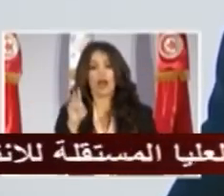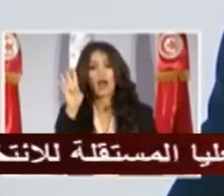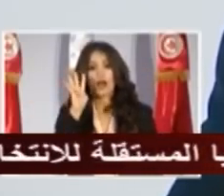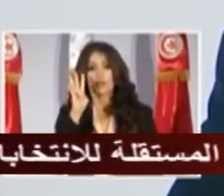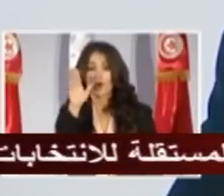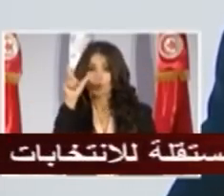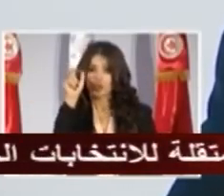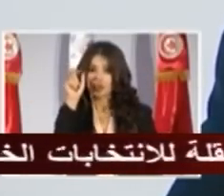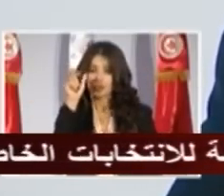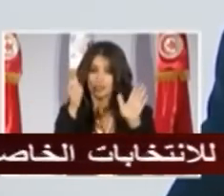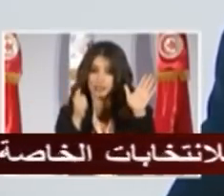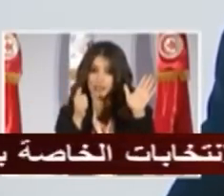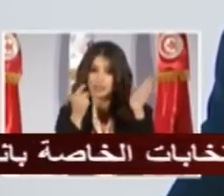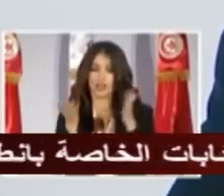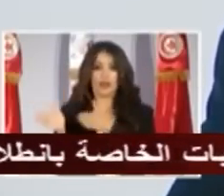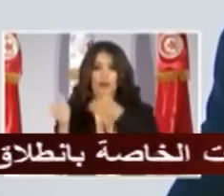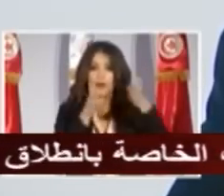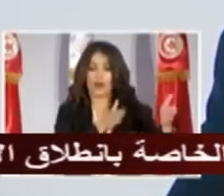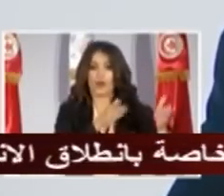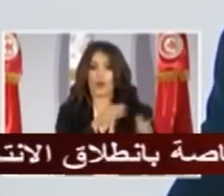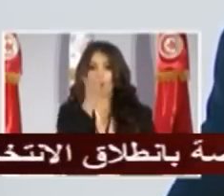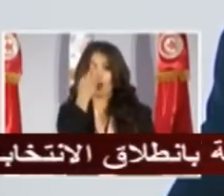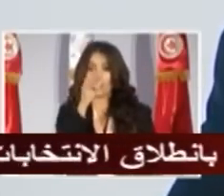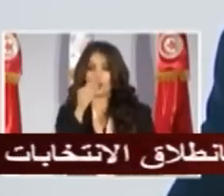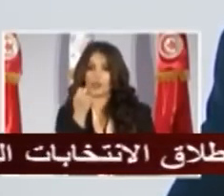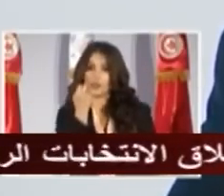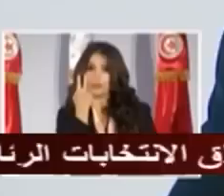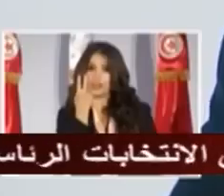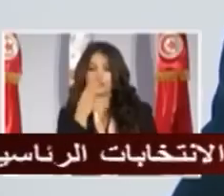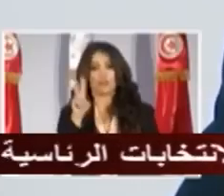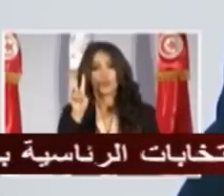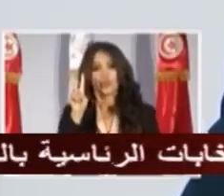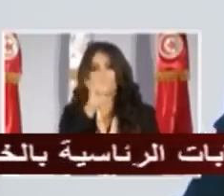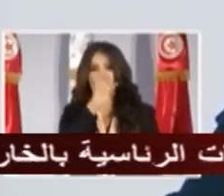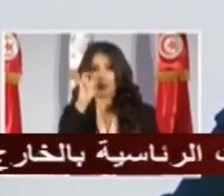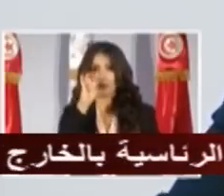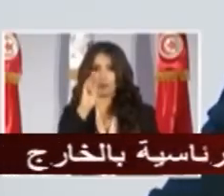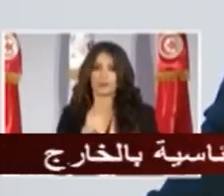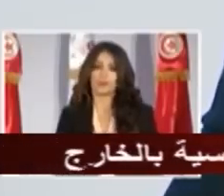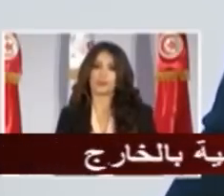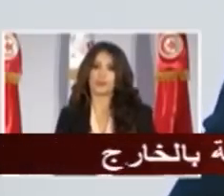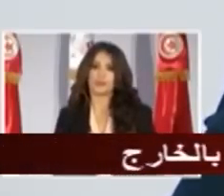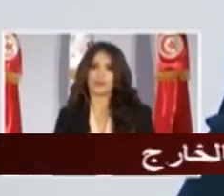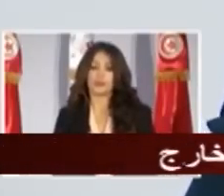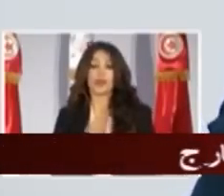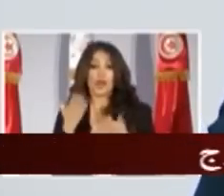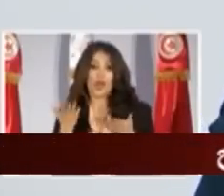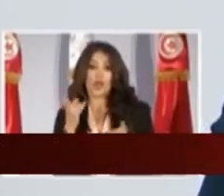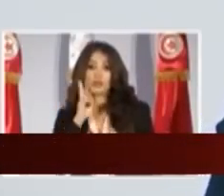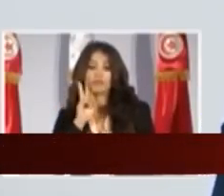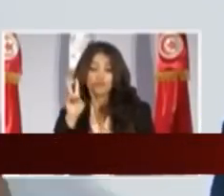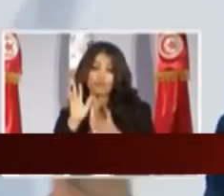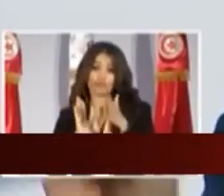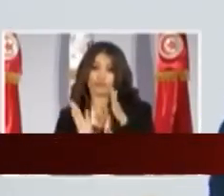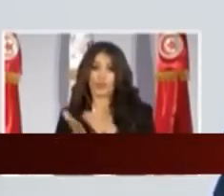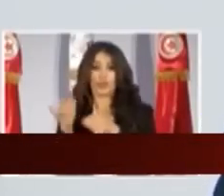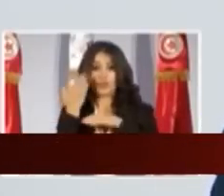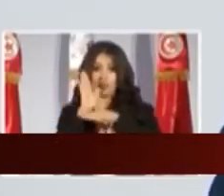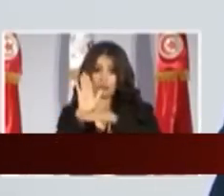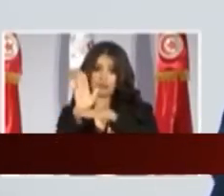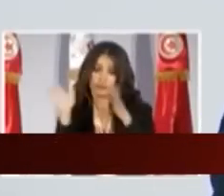وفي فرنسا ميتين واثنين واربعين هذا ما لدينا الى حد الان